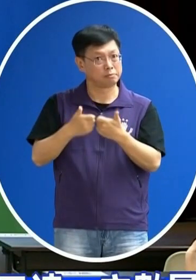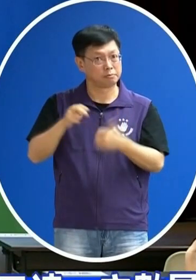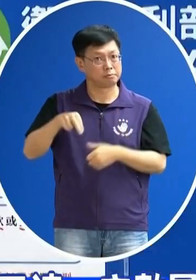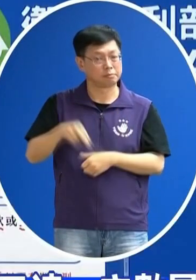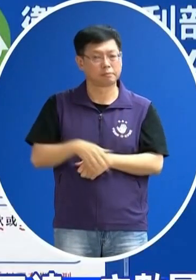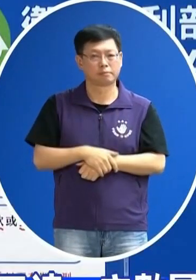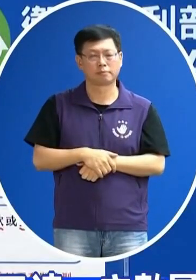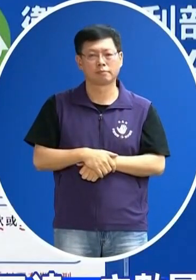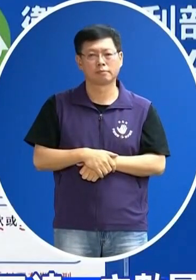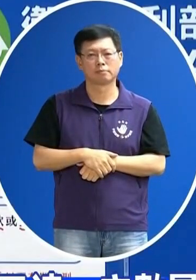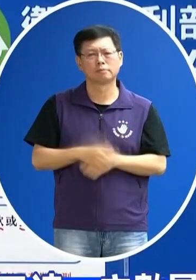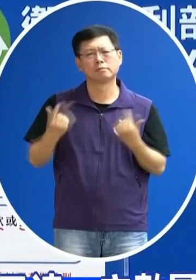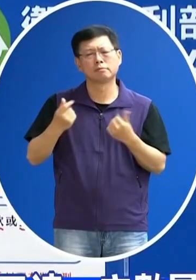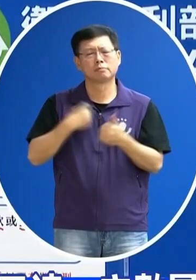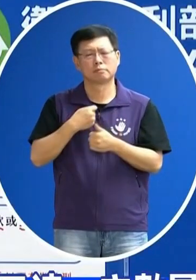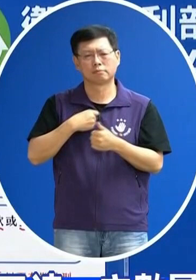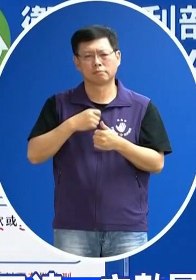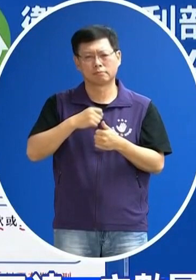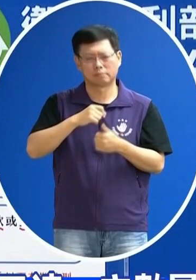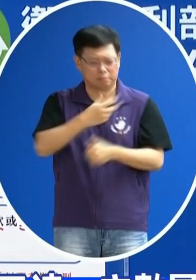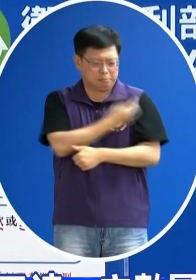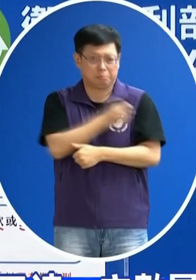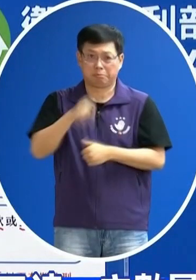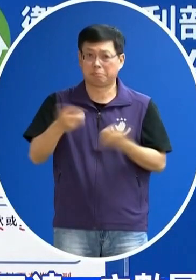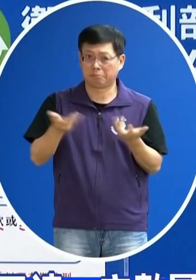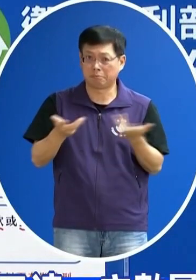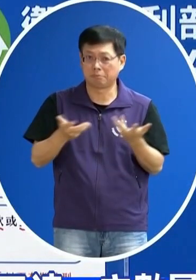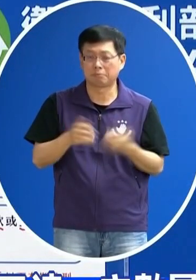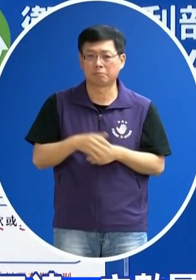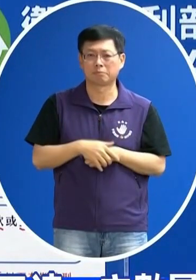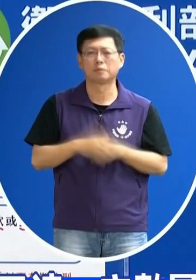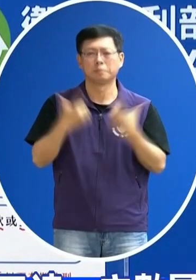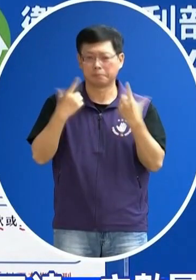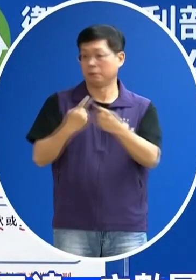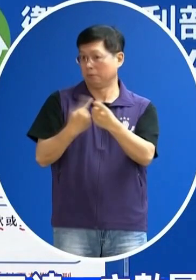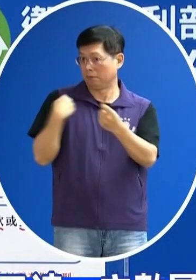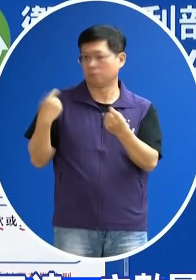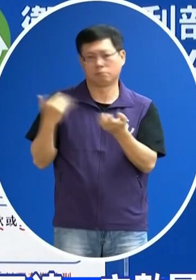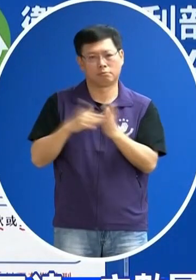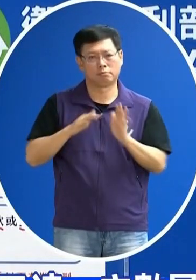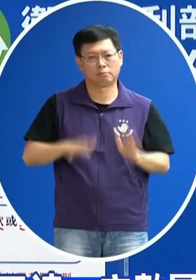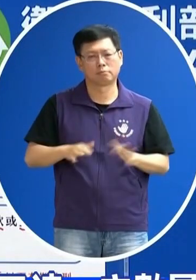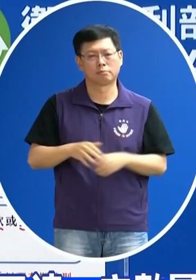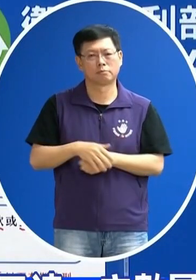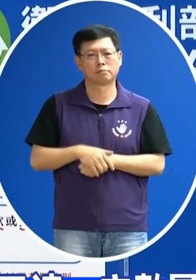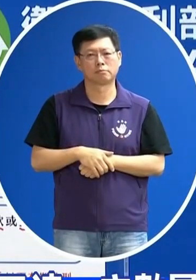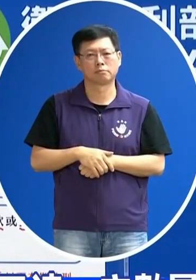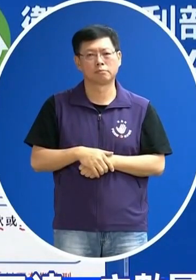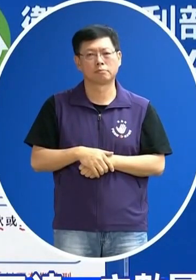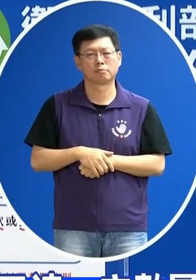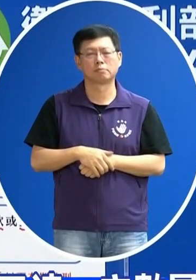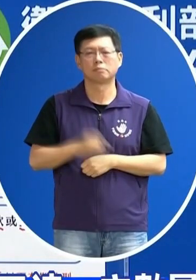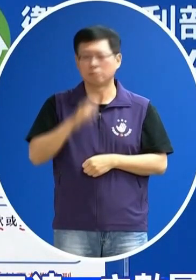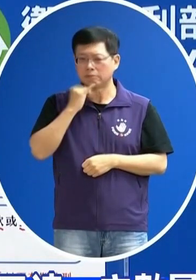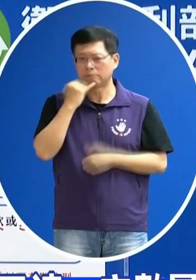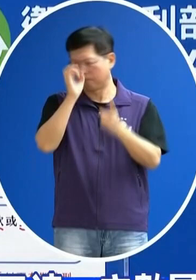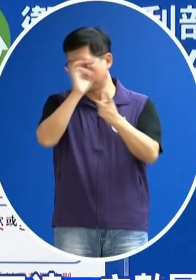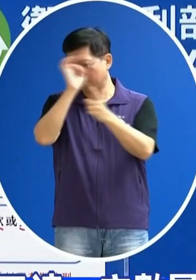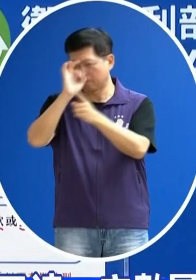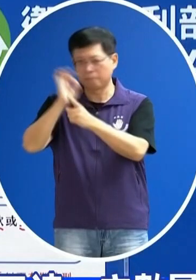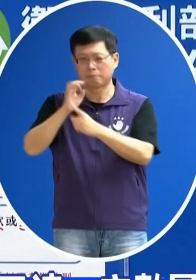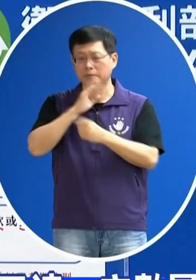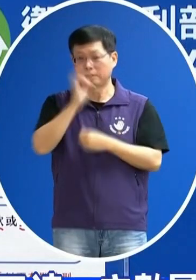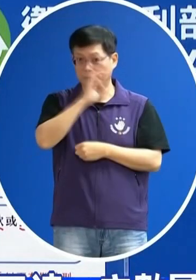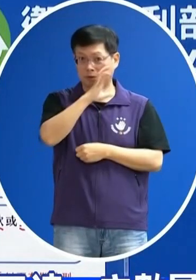吗？ 我们在疫苗的部分都一直从去年到现在，都有透过该